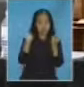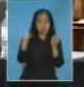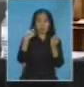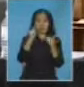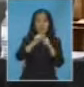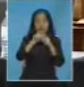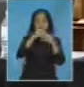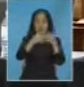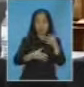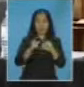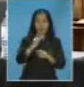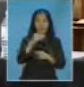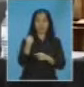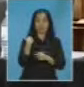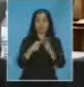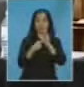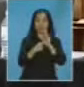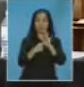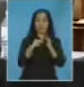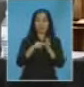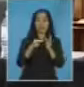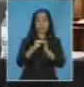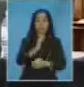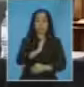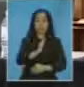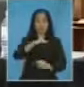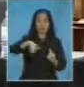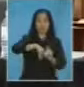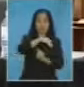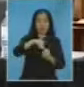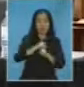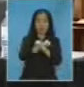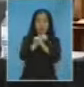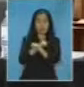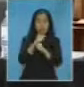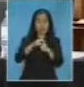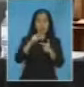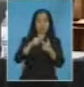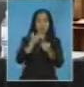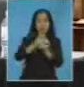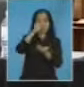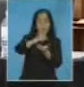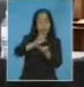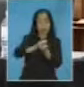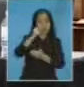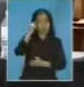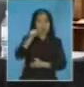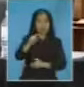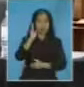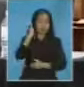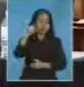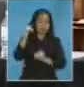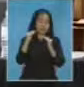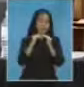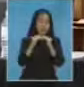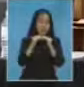แนวนโยบายพื้นฐานแห่งรัฐเช่นคำว่าธรรมาภิบาลสิ่งแวดล้อมคำว่าการจัดทำงบประมาณโดยคำนึงถึงความเสมอภาคทางเพศ